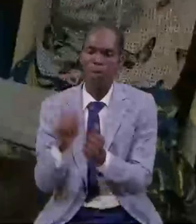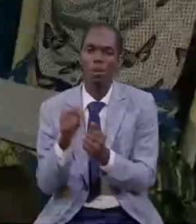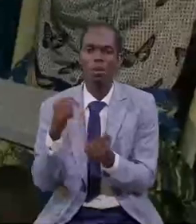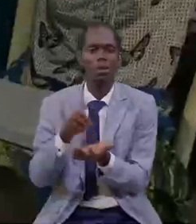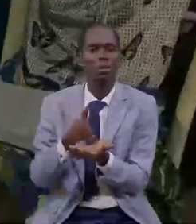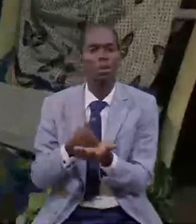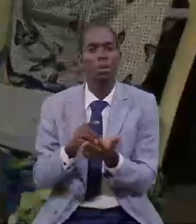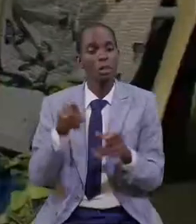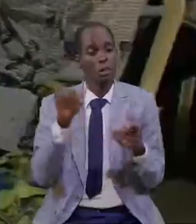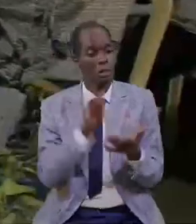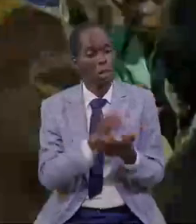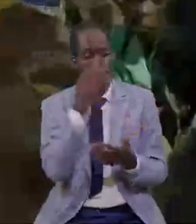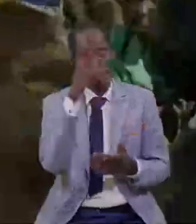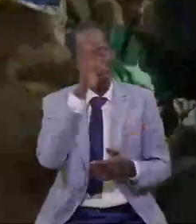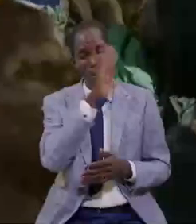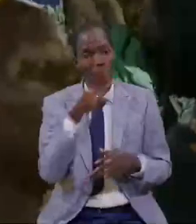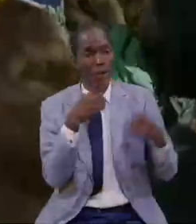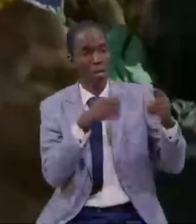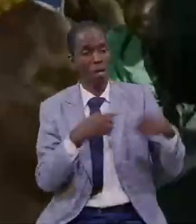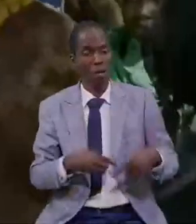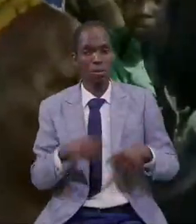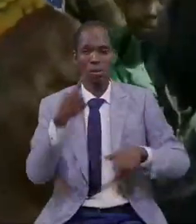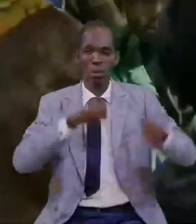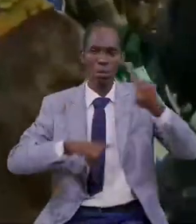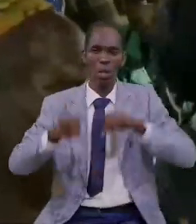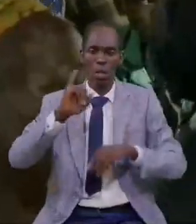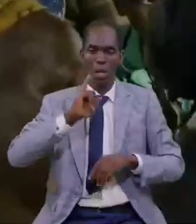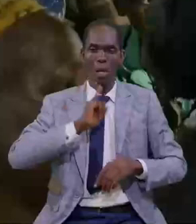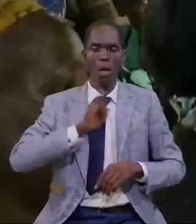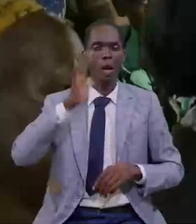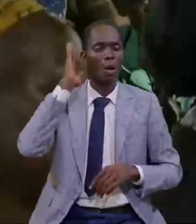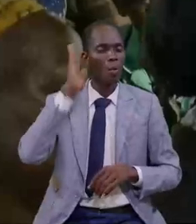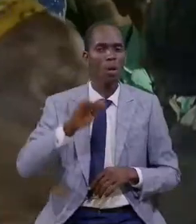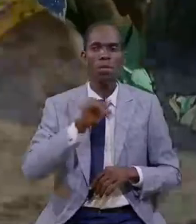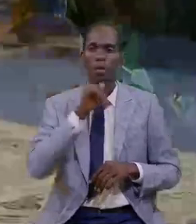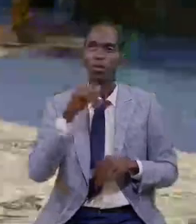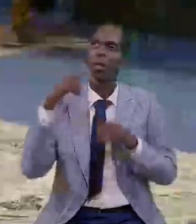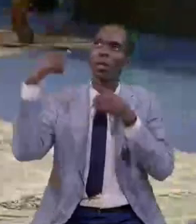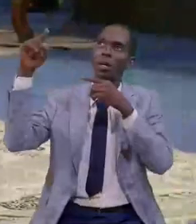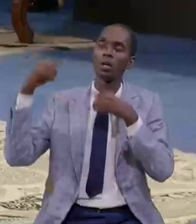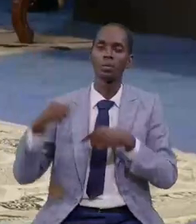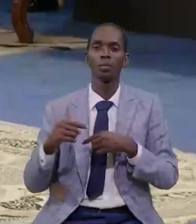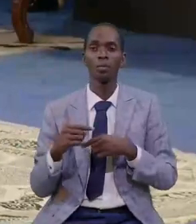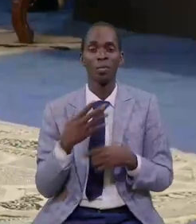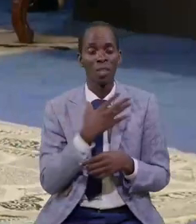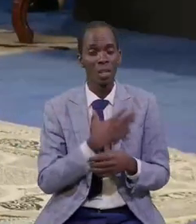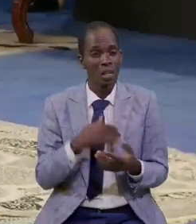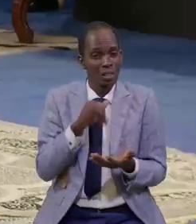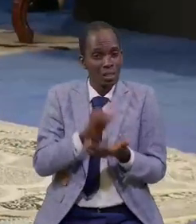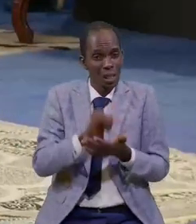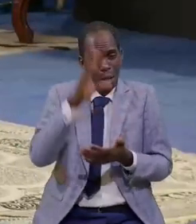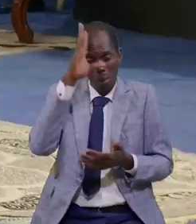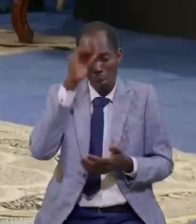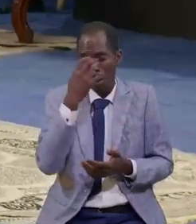aussi je ne vais pas argumenter et il est allé exactement comme Jésus